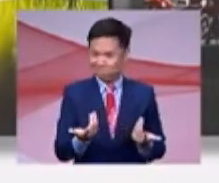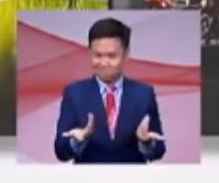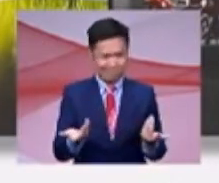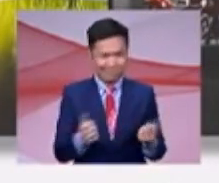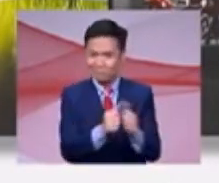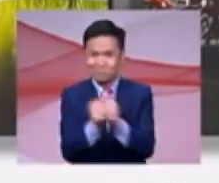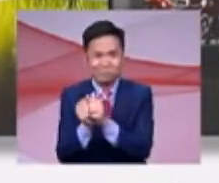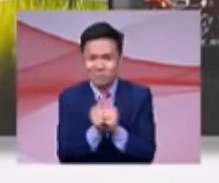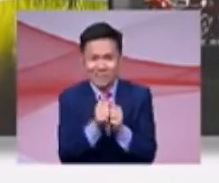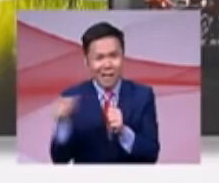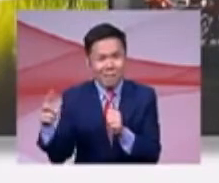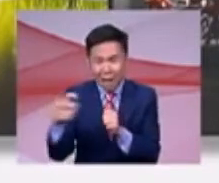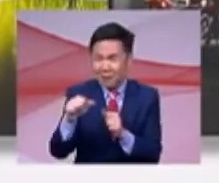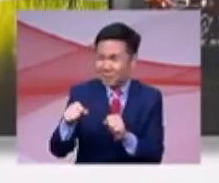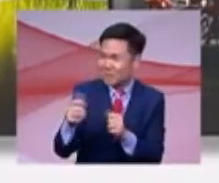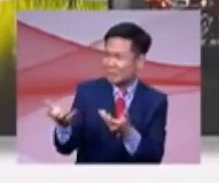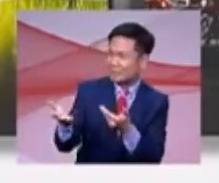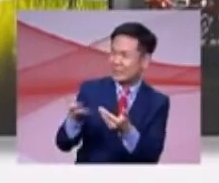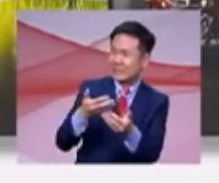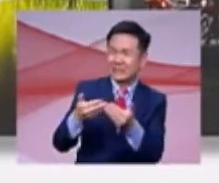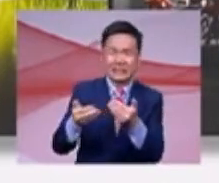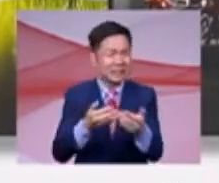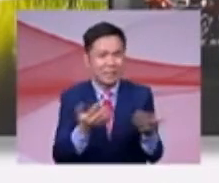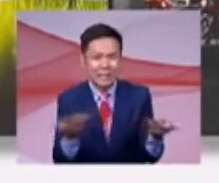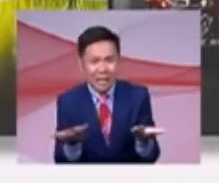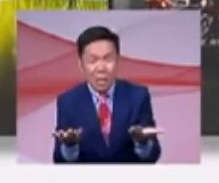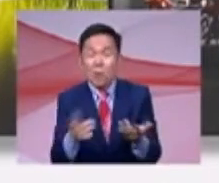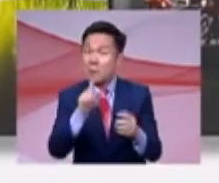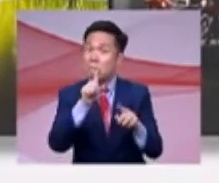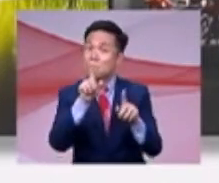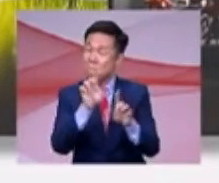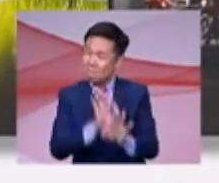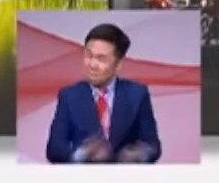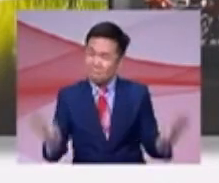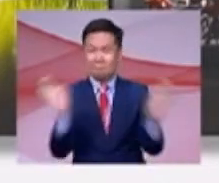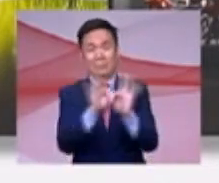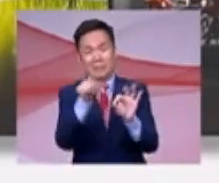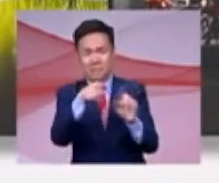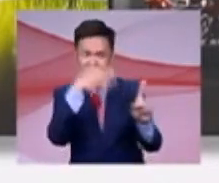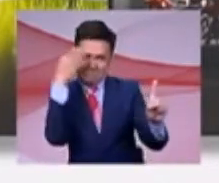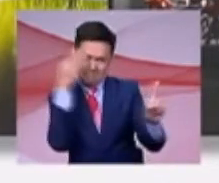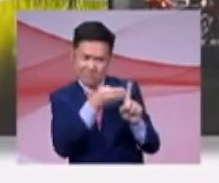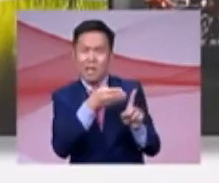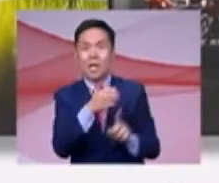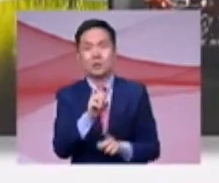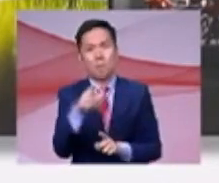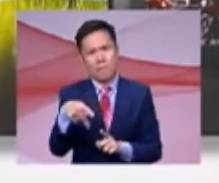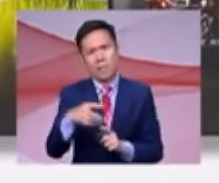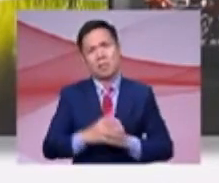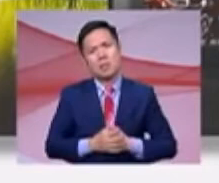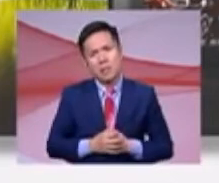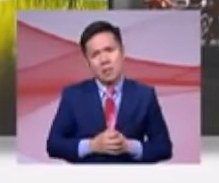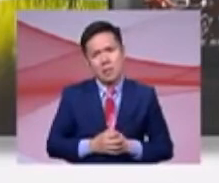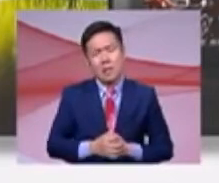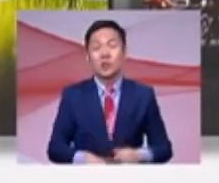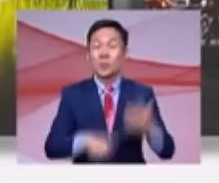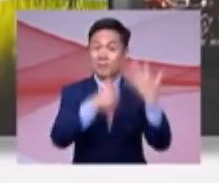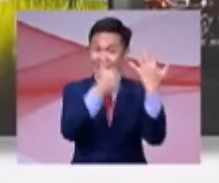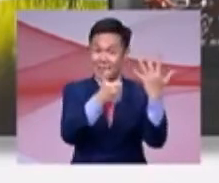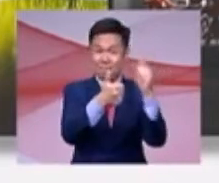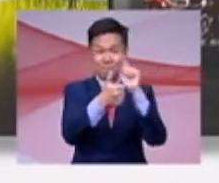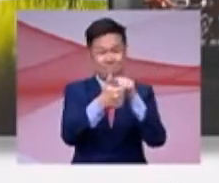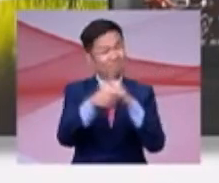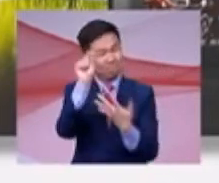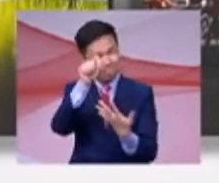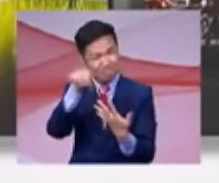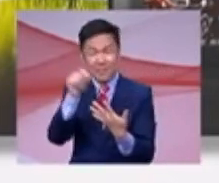virus, terpulang pada kita untuk patuh kepada SOP-SOP yang telah diketengahkan. Yang keenam ialah